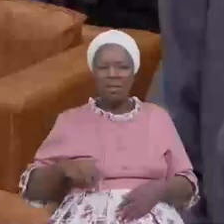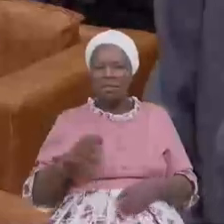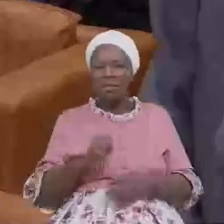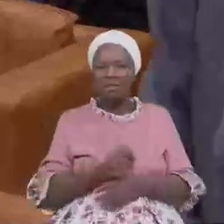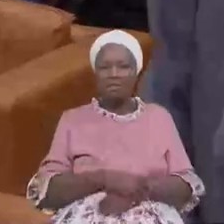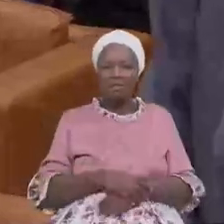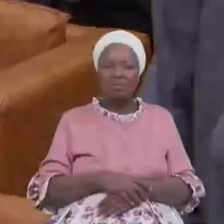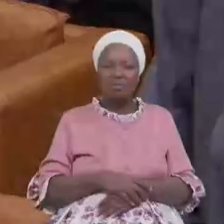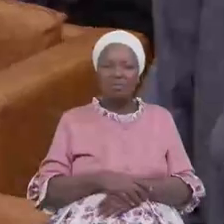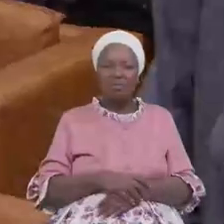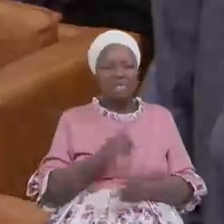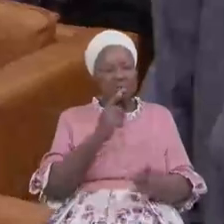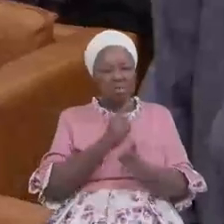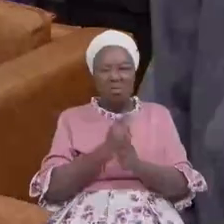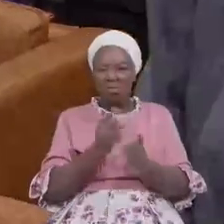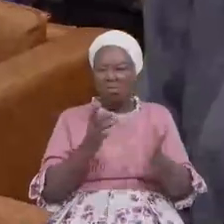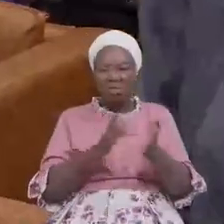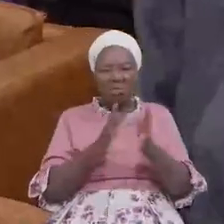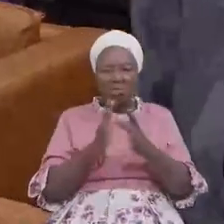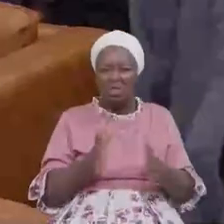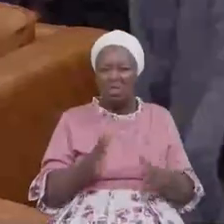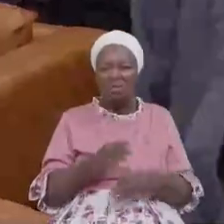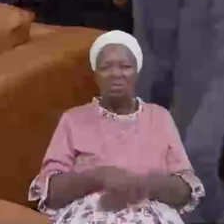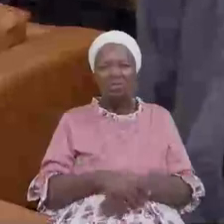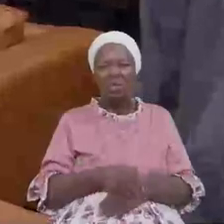de la vie profonde,